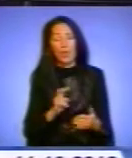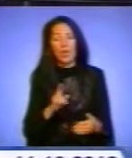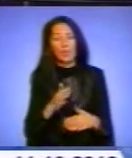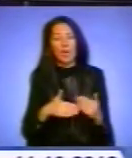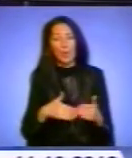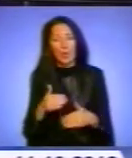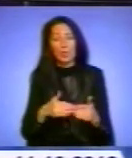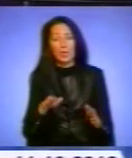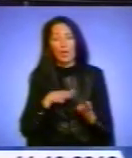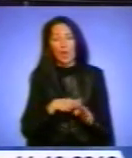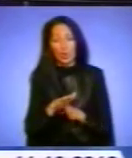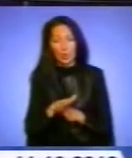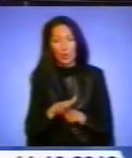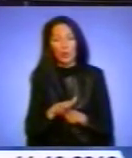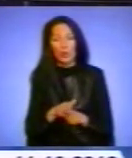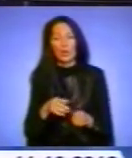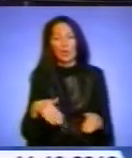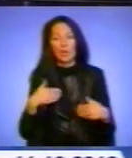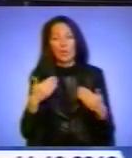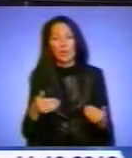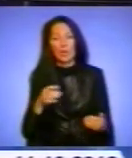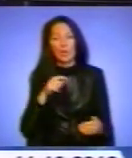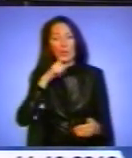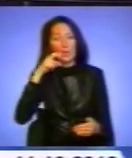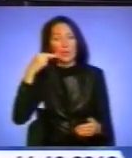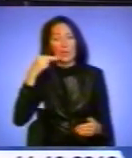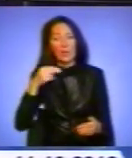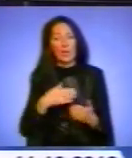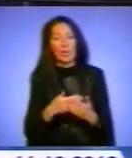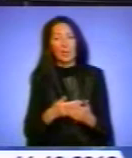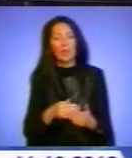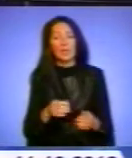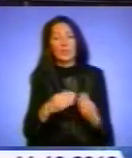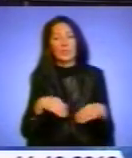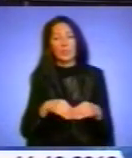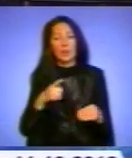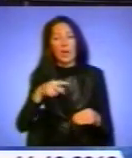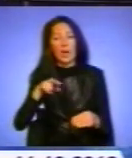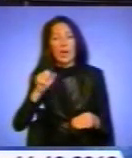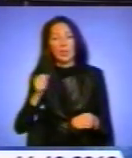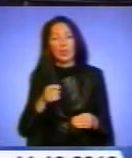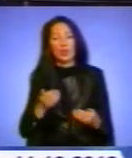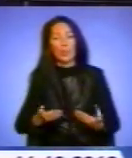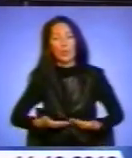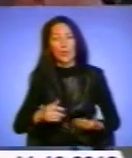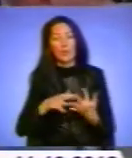прикладі прийомної сім'ї Надії Глядик, що проживає у селі Красне Гусятинського району, дізнавалася Валентина Павлишин.